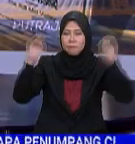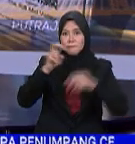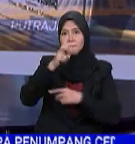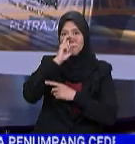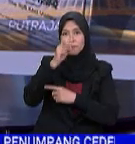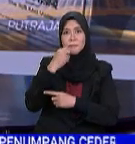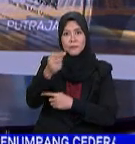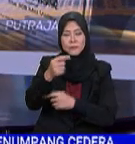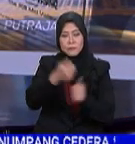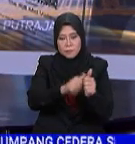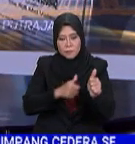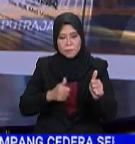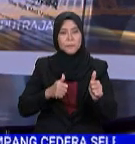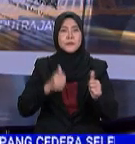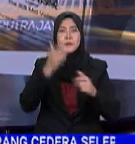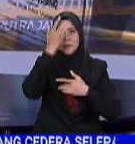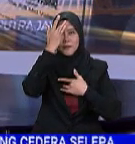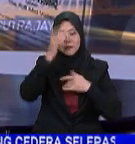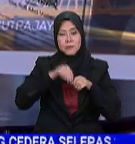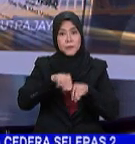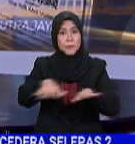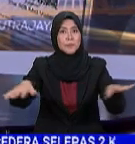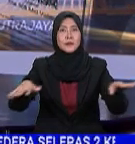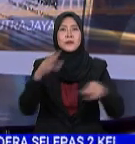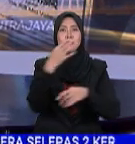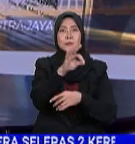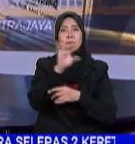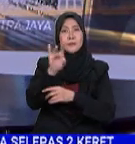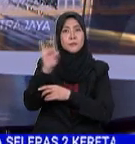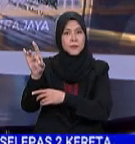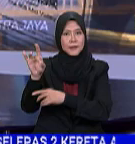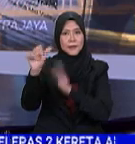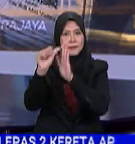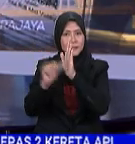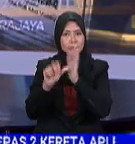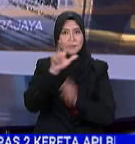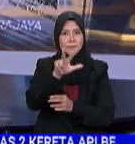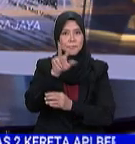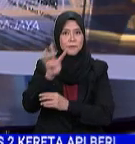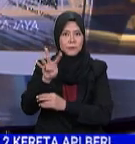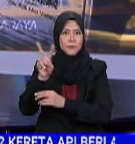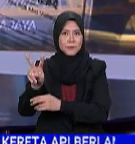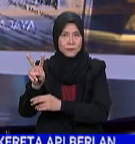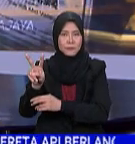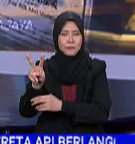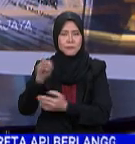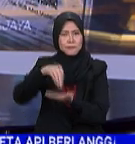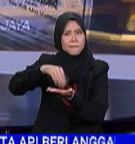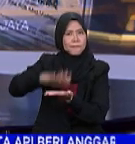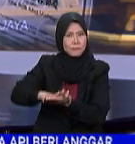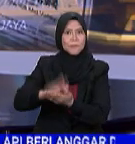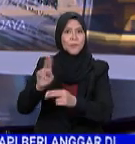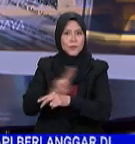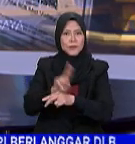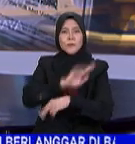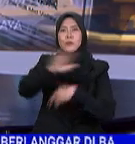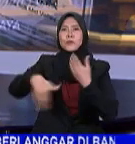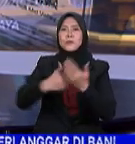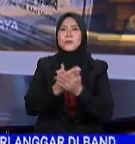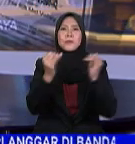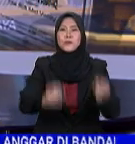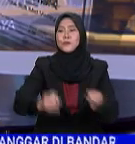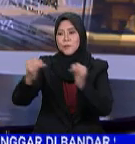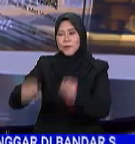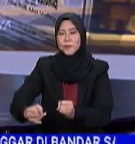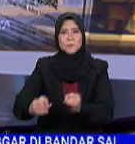Akta Pencegahan dan Pengawalan Penyakit Berjangkit 1988 Akta 342 adalah terpakai buat semua individu dan